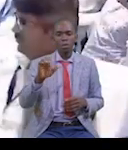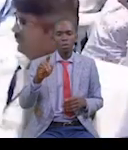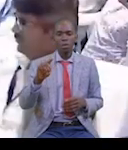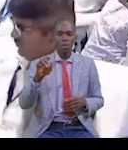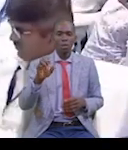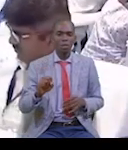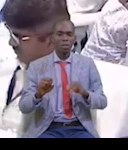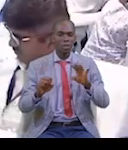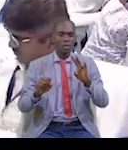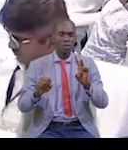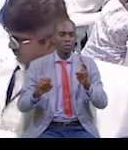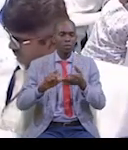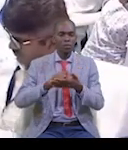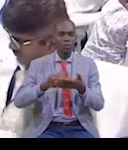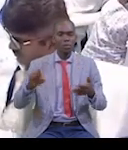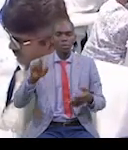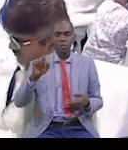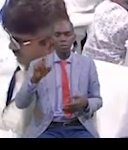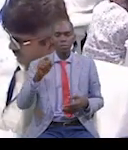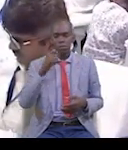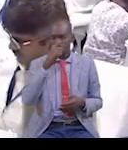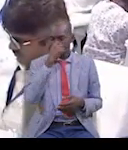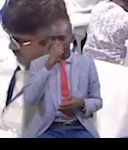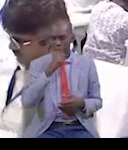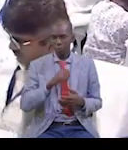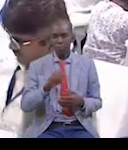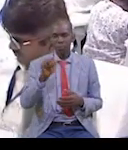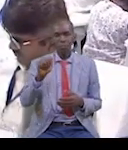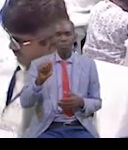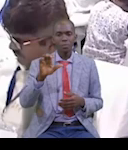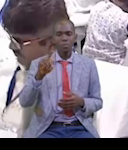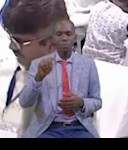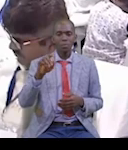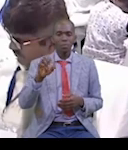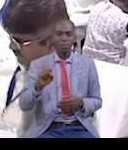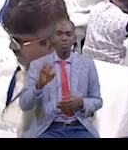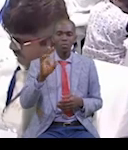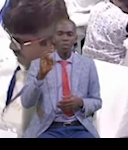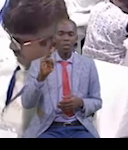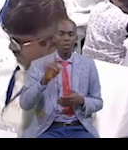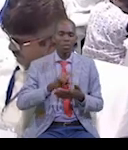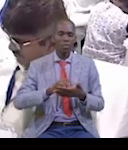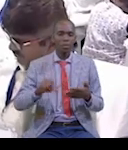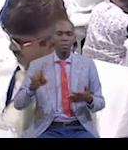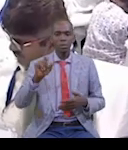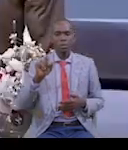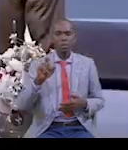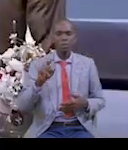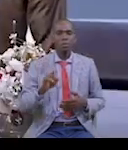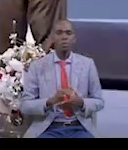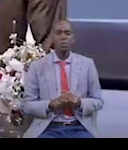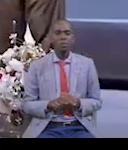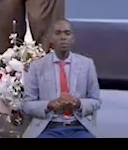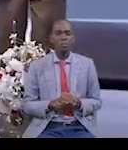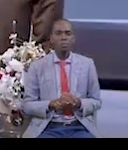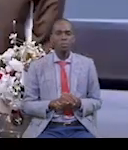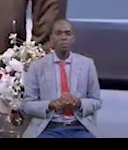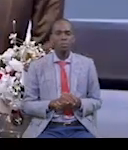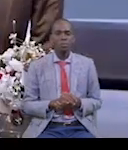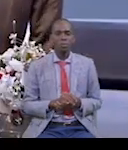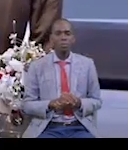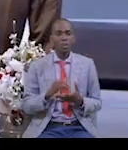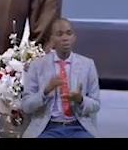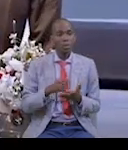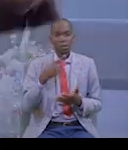అపొస్తలుల కార్యము 17 అధ్యాయము 18వ వచనాన్ని చూడండి. Acts 17 verse 11. అపొస్తలుల కార్యములు 17 18. It